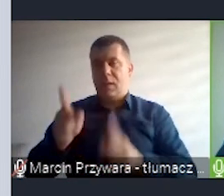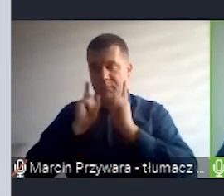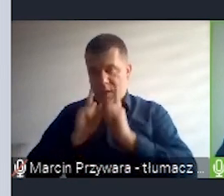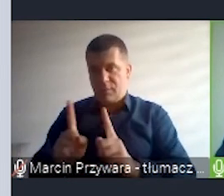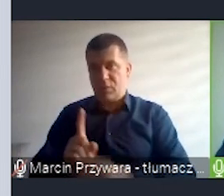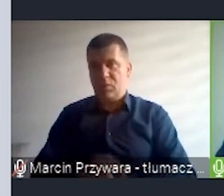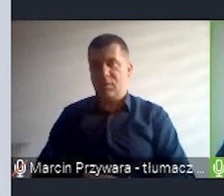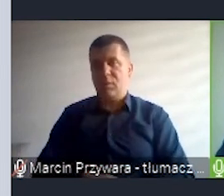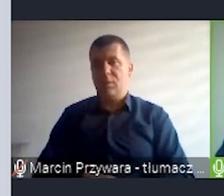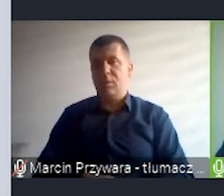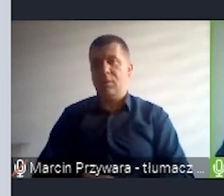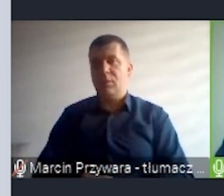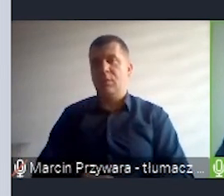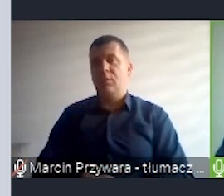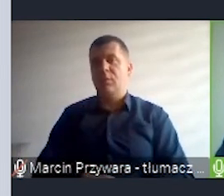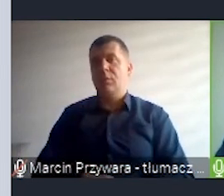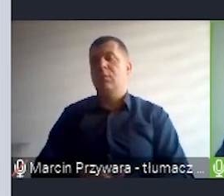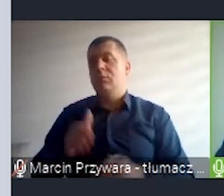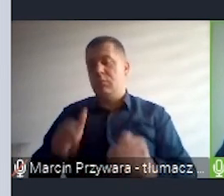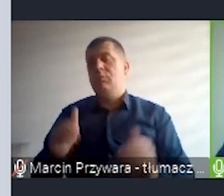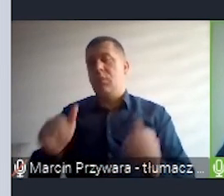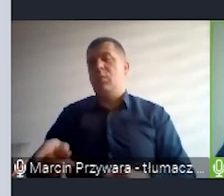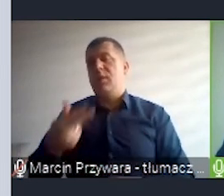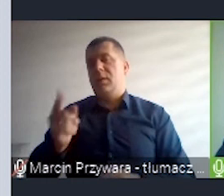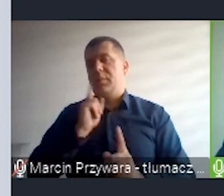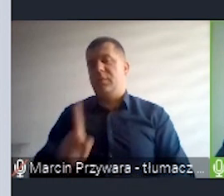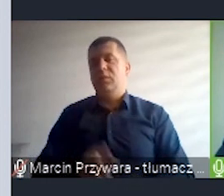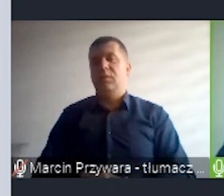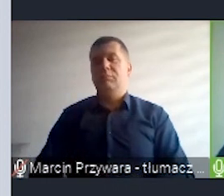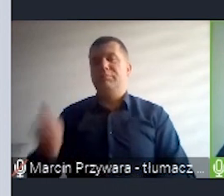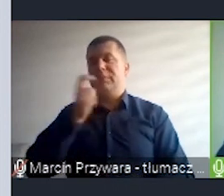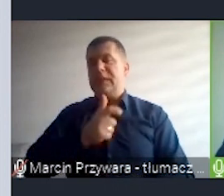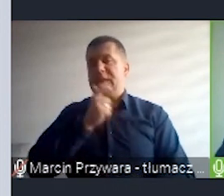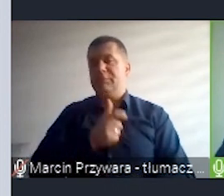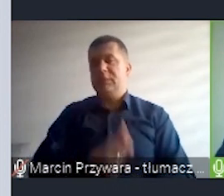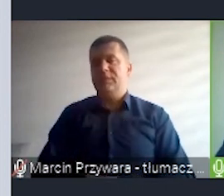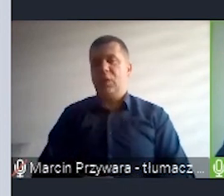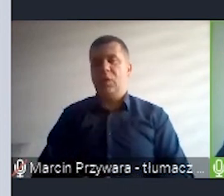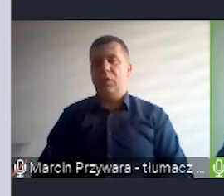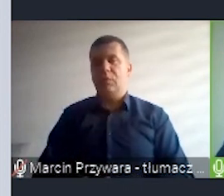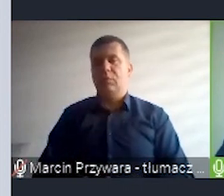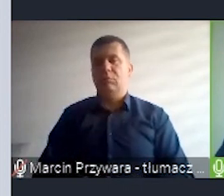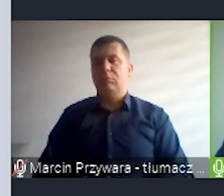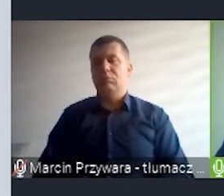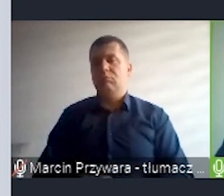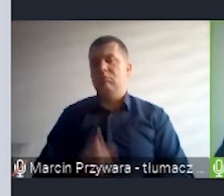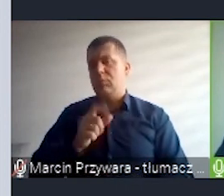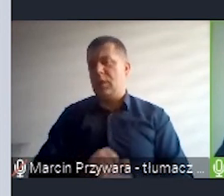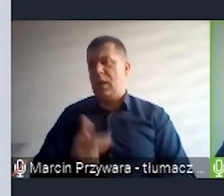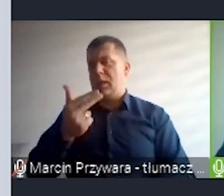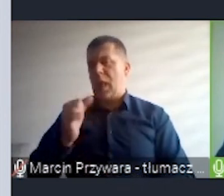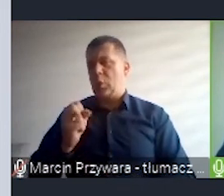i możemy mówić o nieprawidłowości. Przestępstwa są szczególnym rodzajem